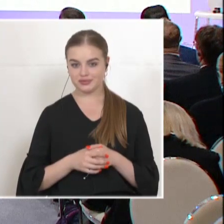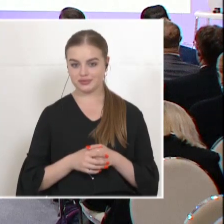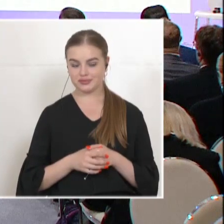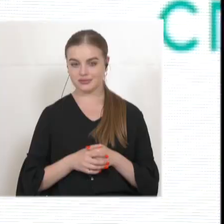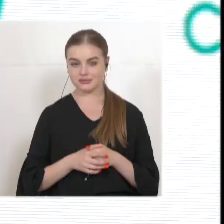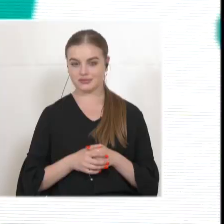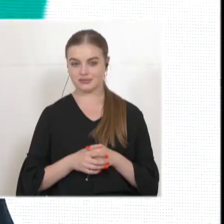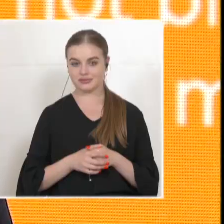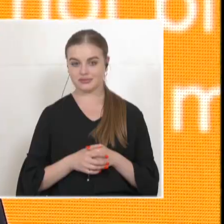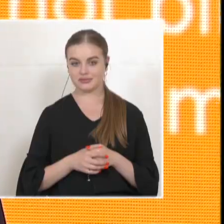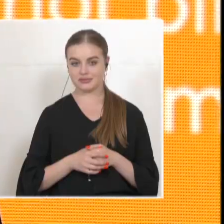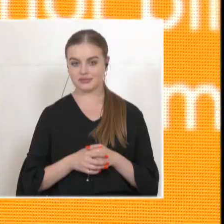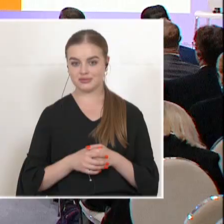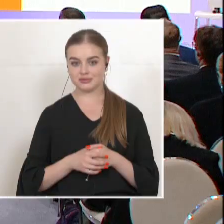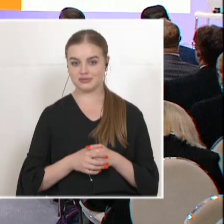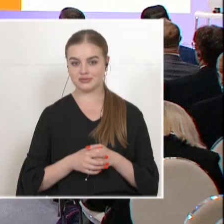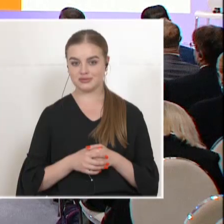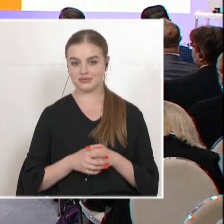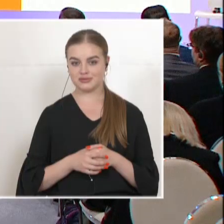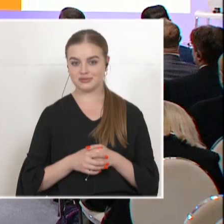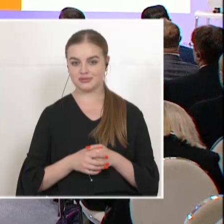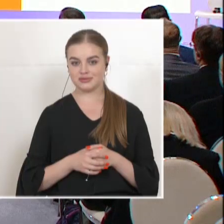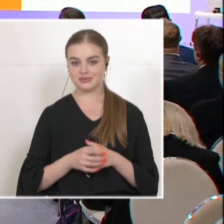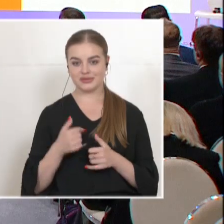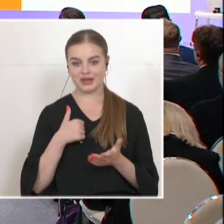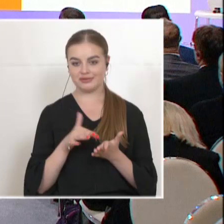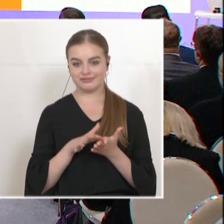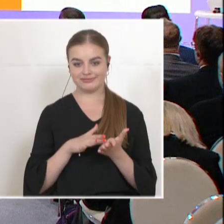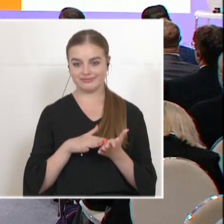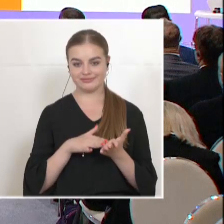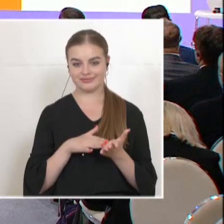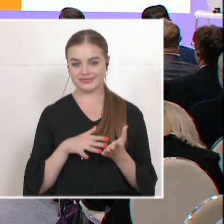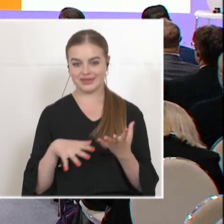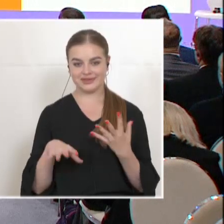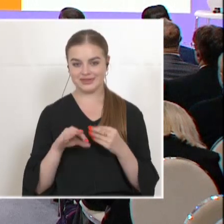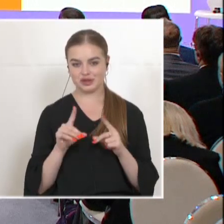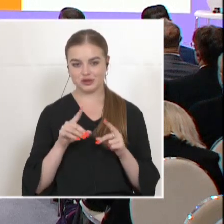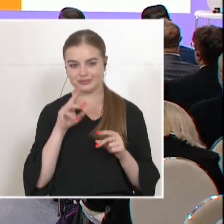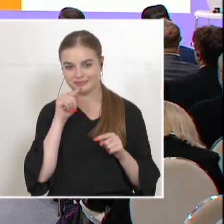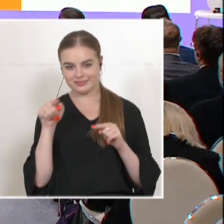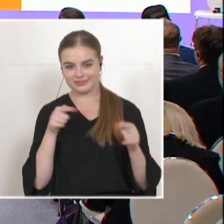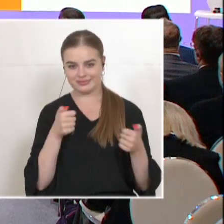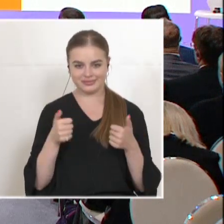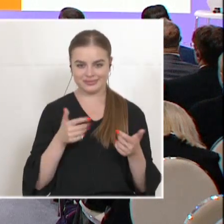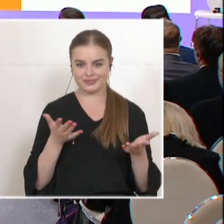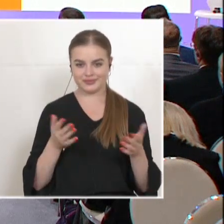що молодь спілкується. О, я вибачаю, все щось не туди. Стівен, що ж ти